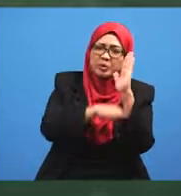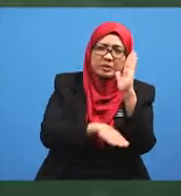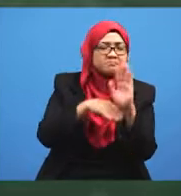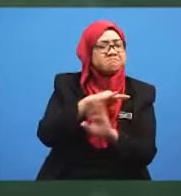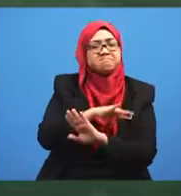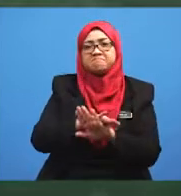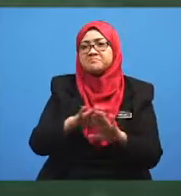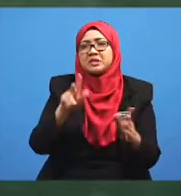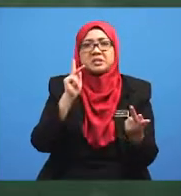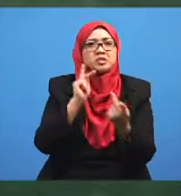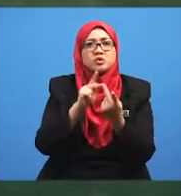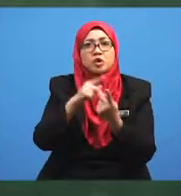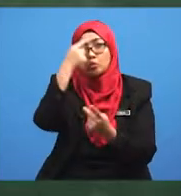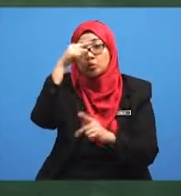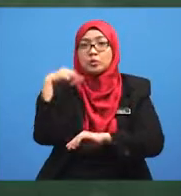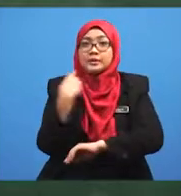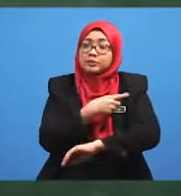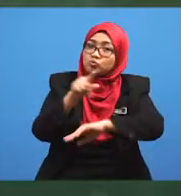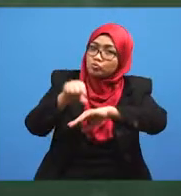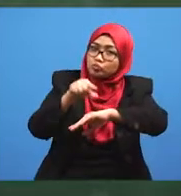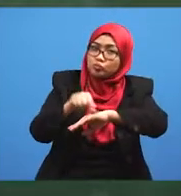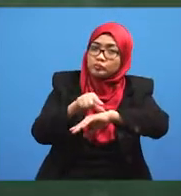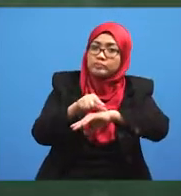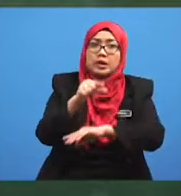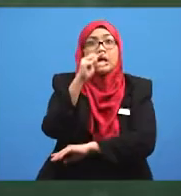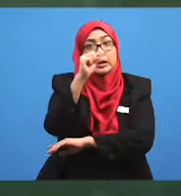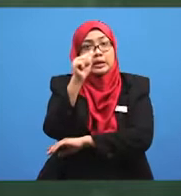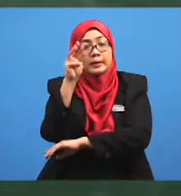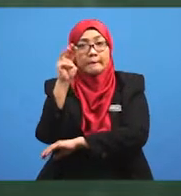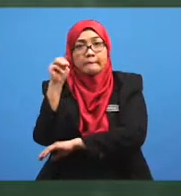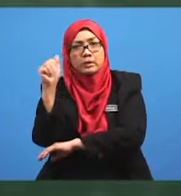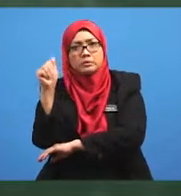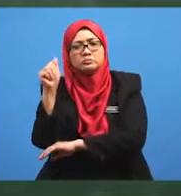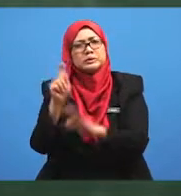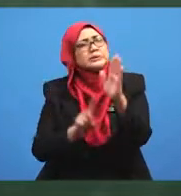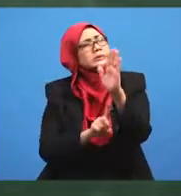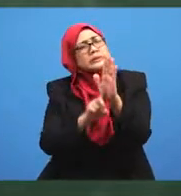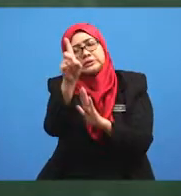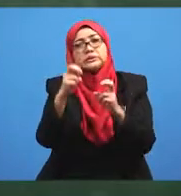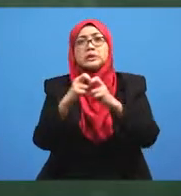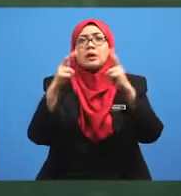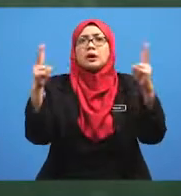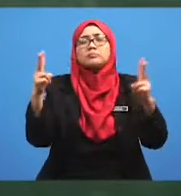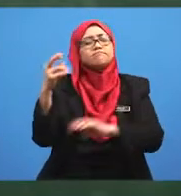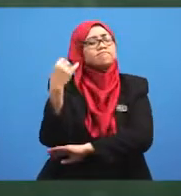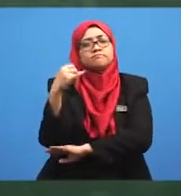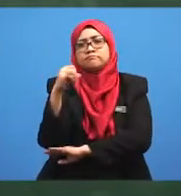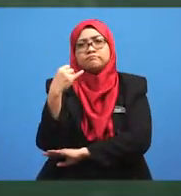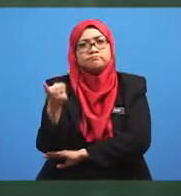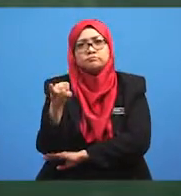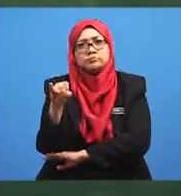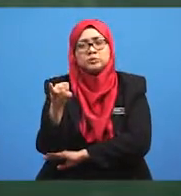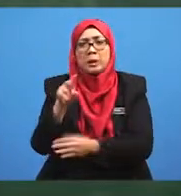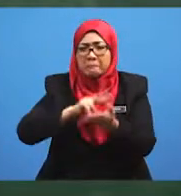digunakan. Jika kita gunakan gamma, kuasa penembusan terlalu tinggi. Jadi bacaan meter kadar tidak